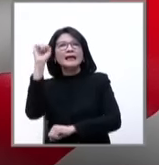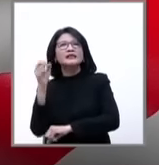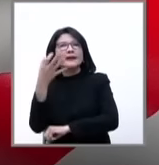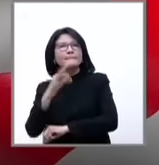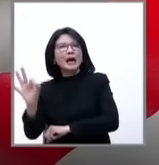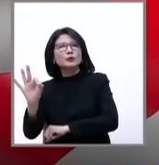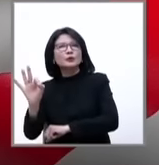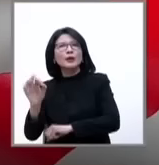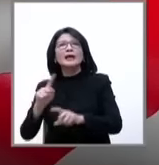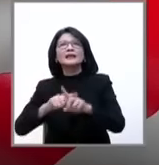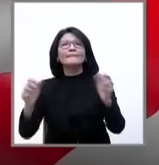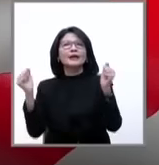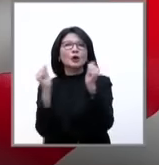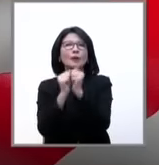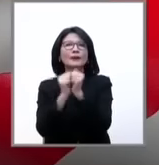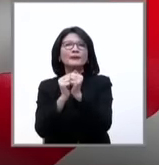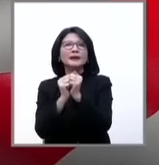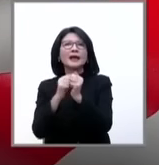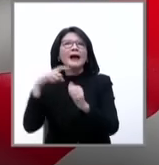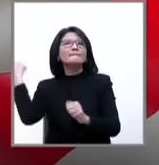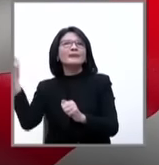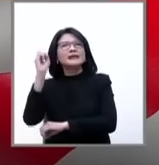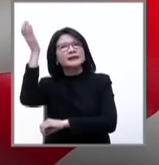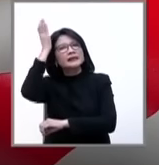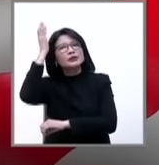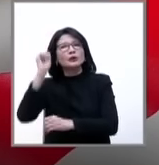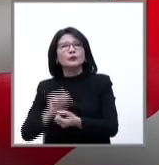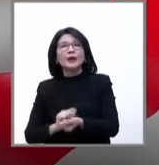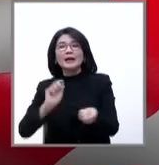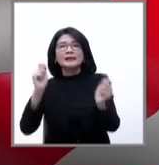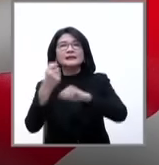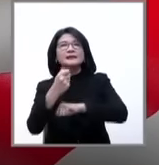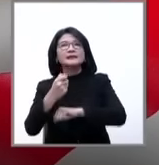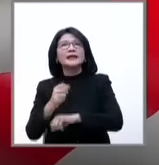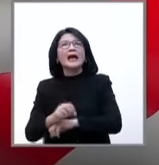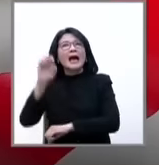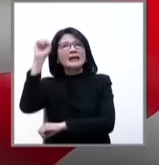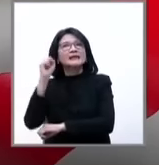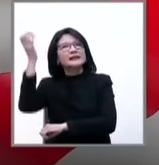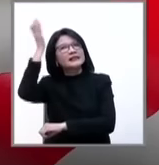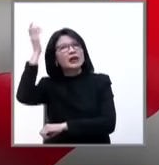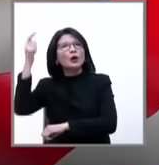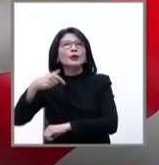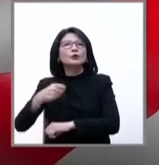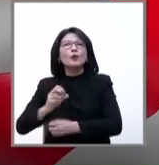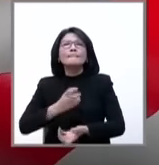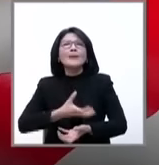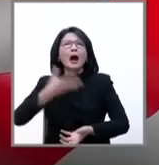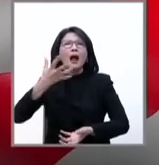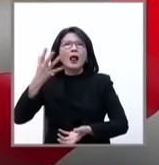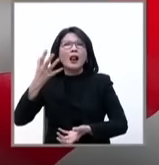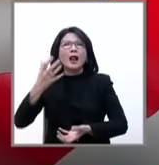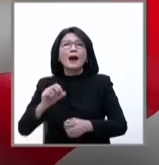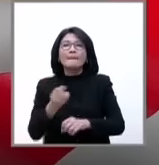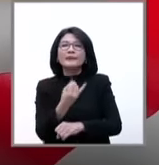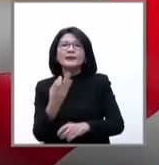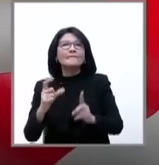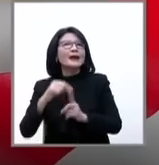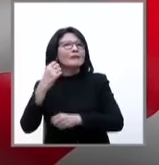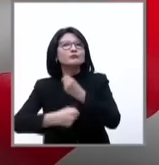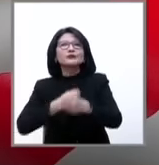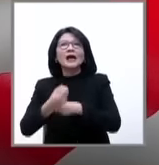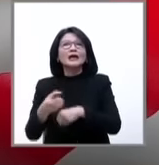ini memahami persoalan serta cara mereka berusaha memahami persoalan